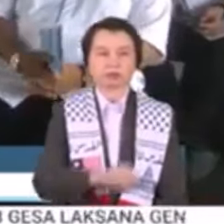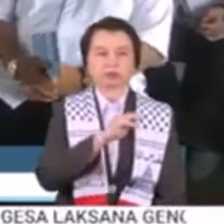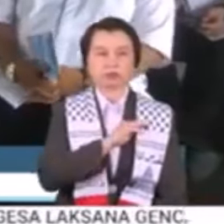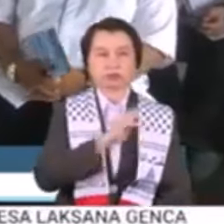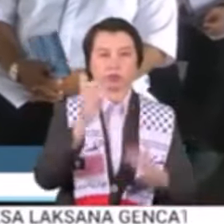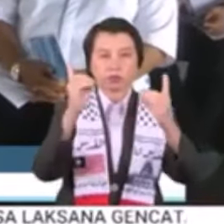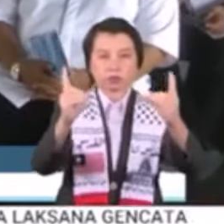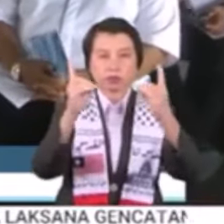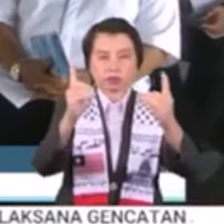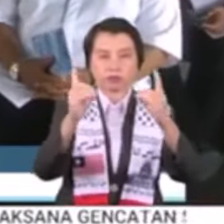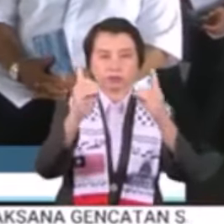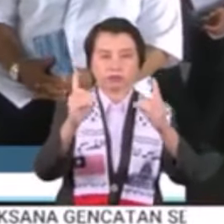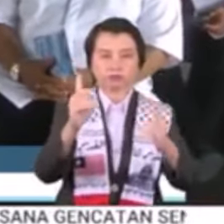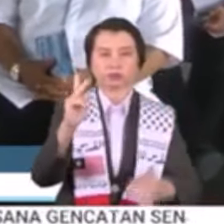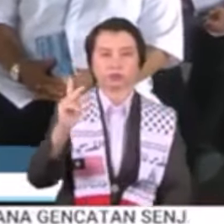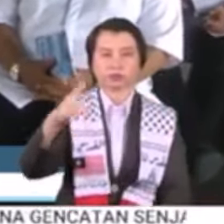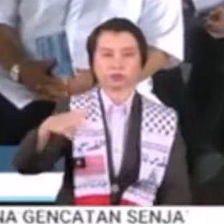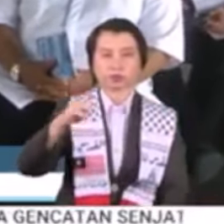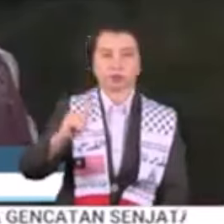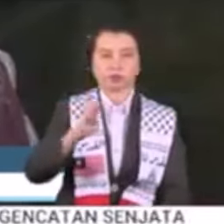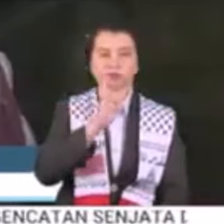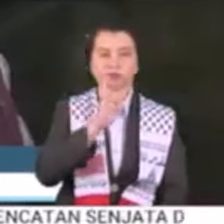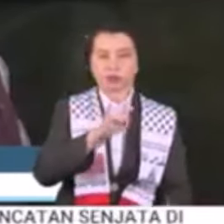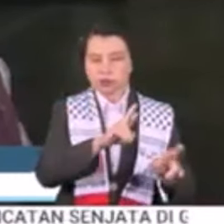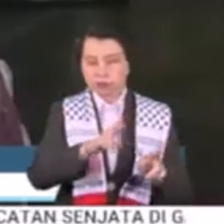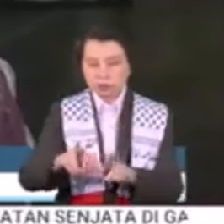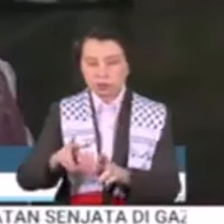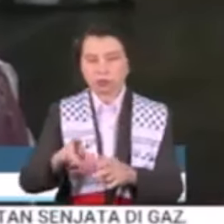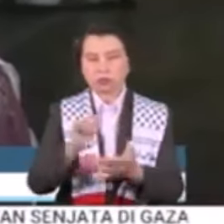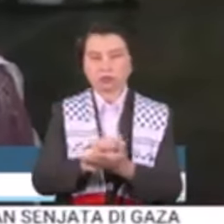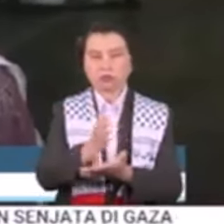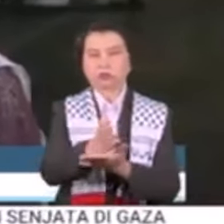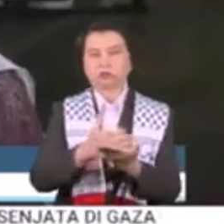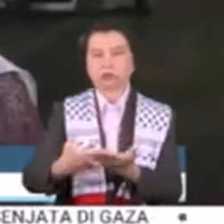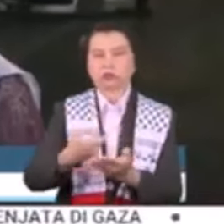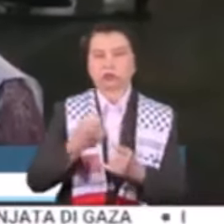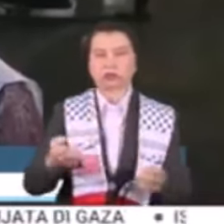Menteri Pendidikan Fadlina Siddiq berkata rancangan itu merupakan